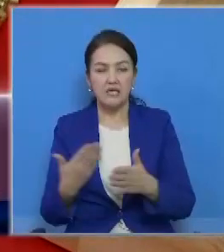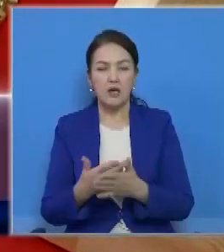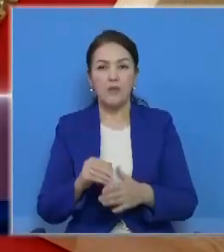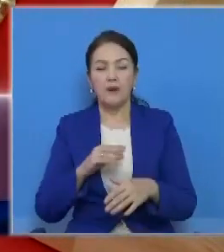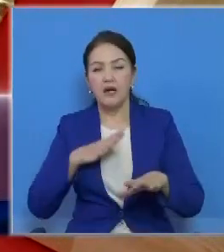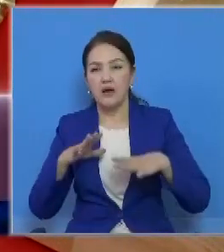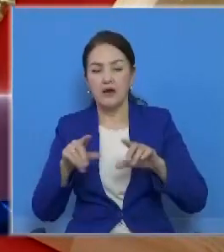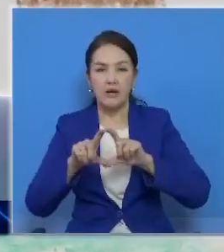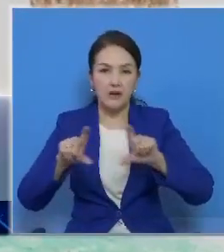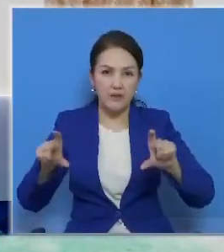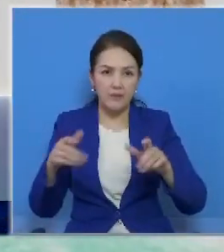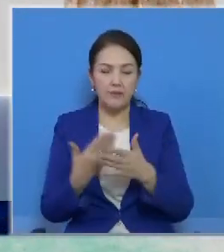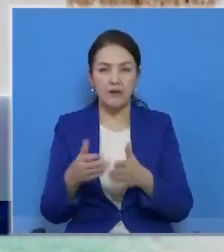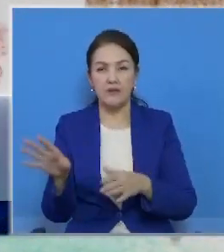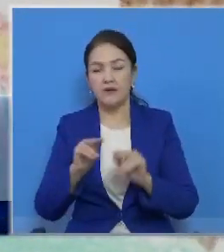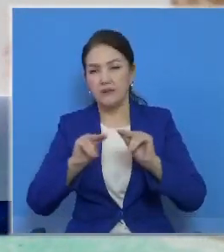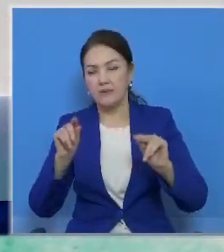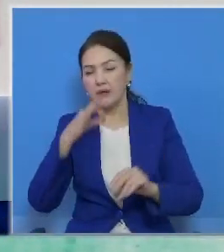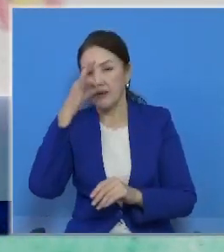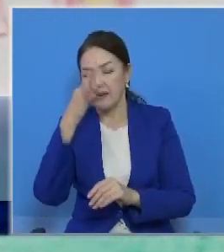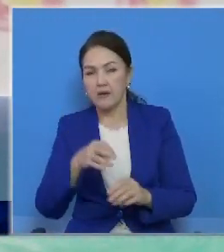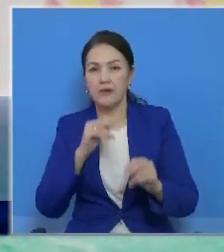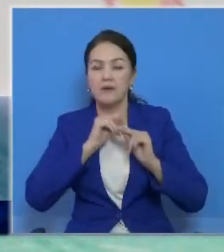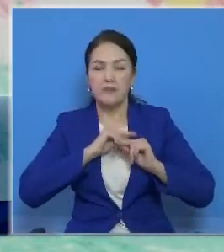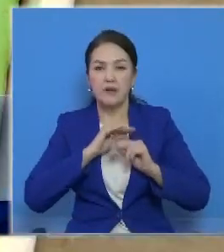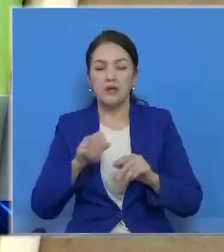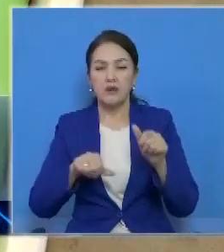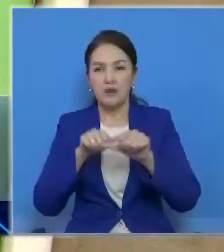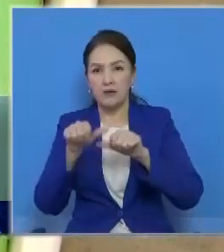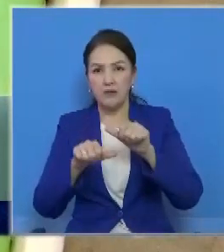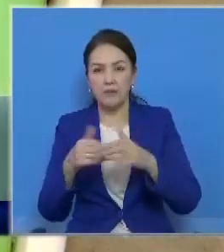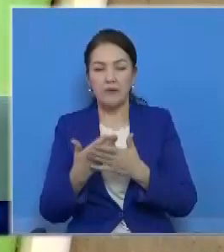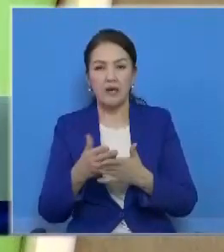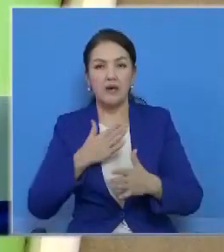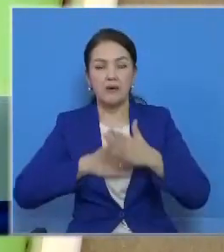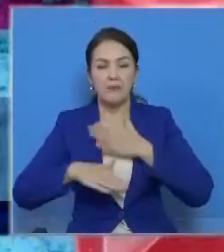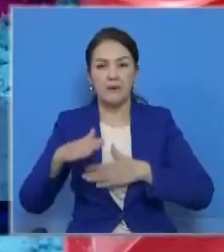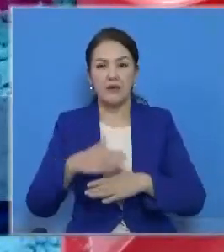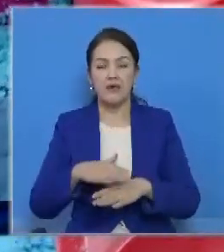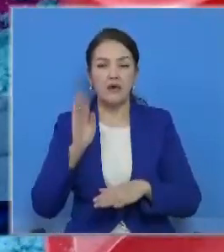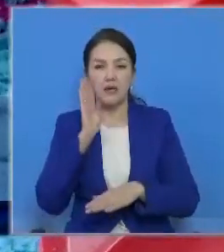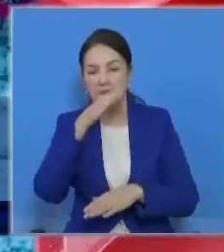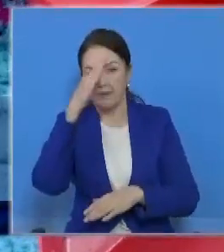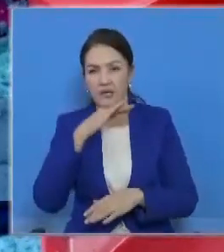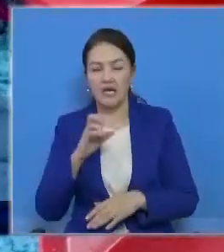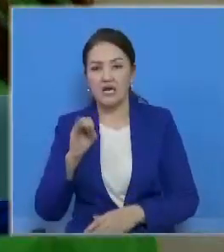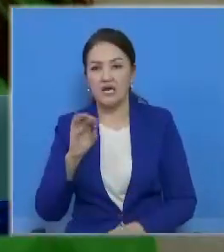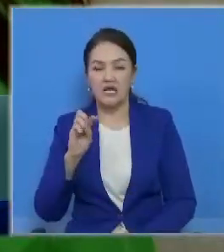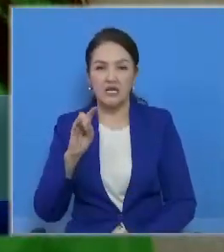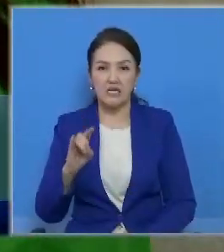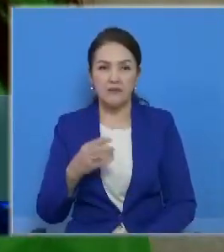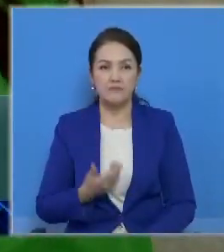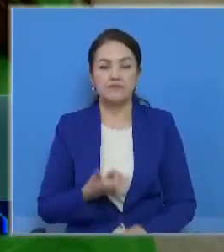курсы подготовки к школе все педагоги с опытом работы в дошкольных учреждениях особенно рады родители детей жилого массива каргала